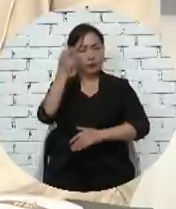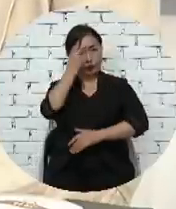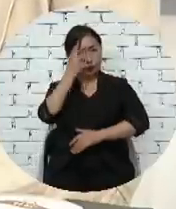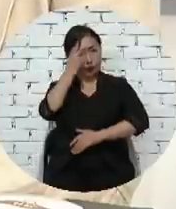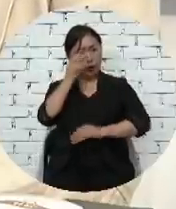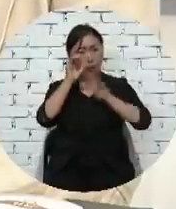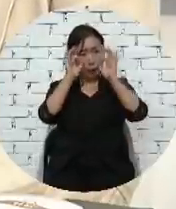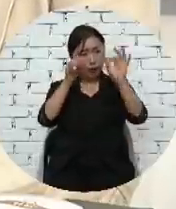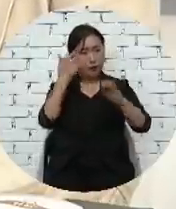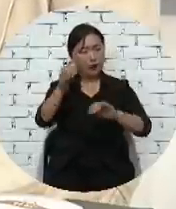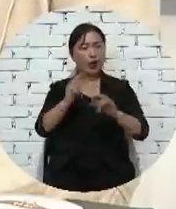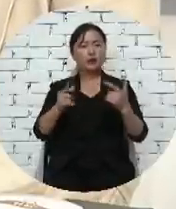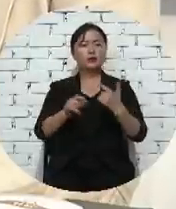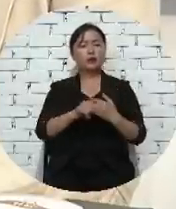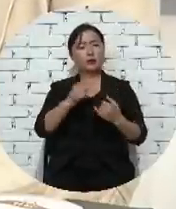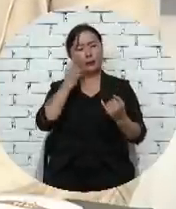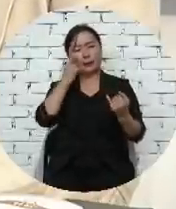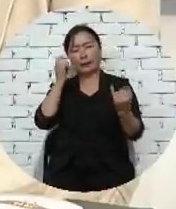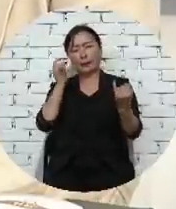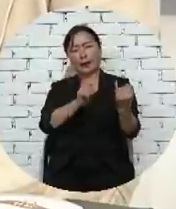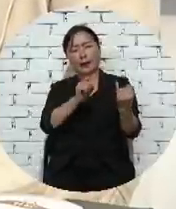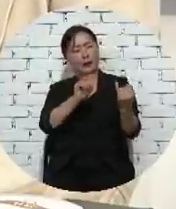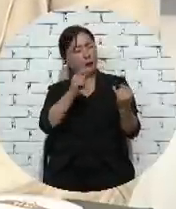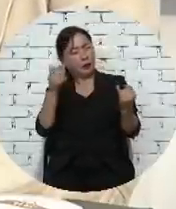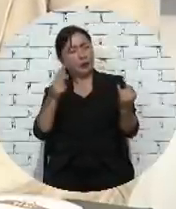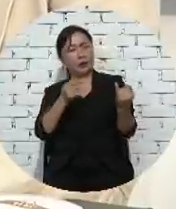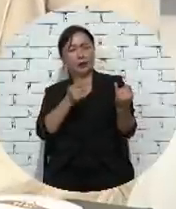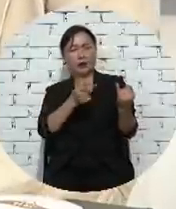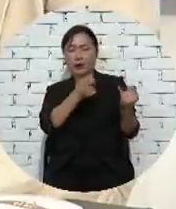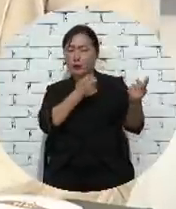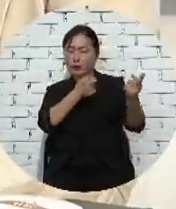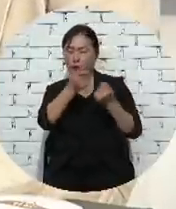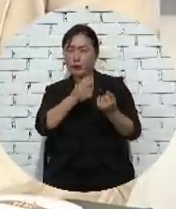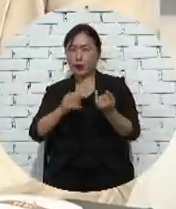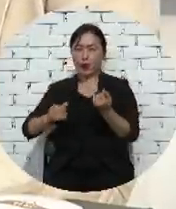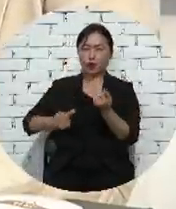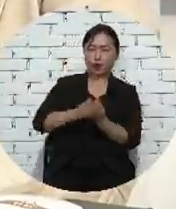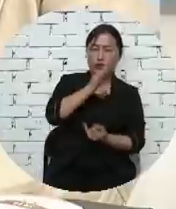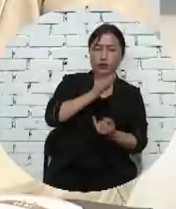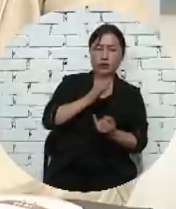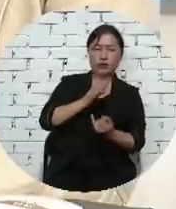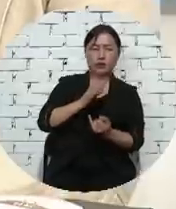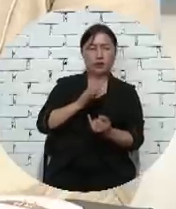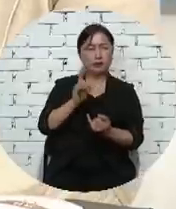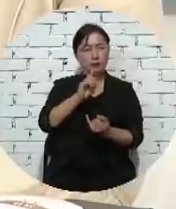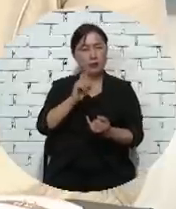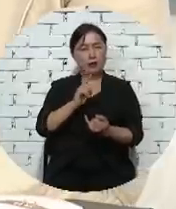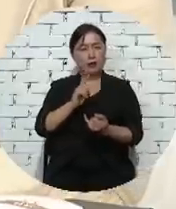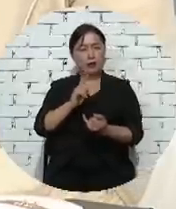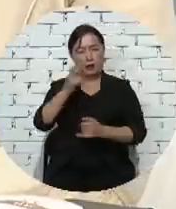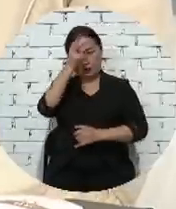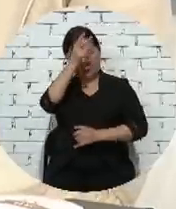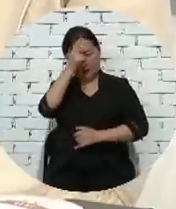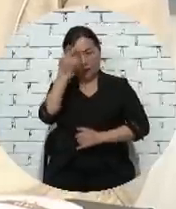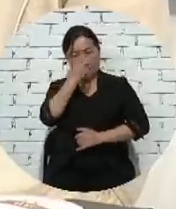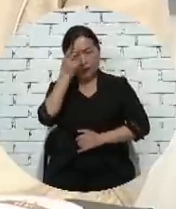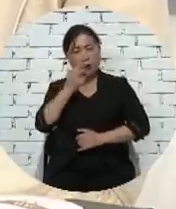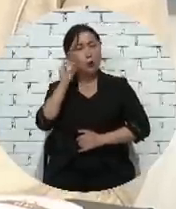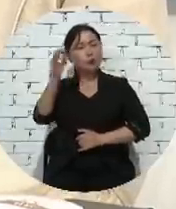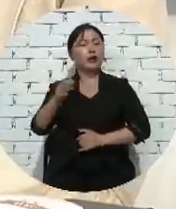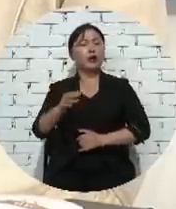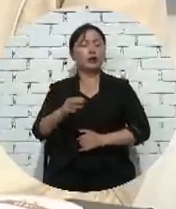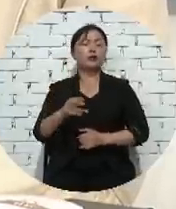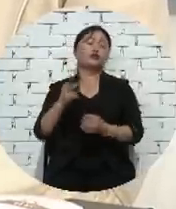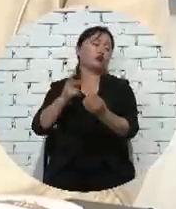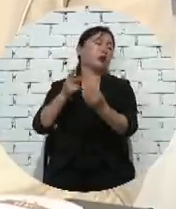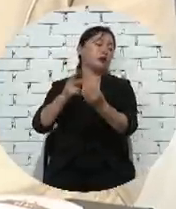보십니까? 아니면은 찍어내기 또는 이게 죽이기 뭐 이렇게 보십니까? 저는 뭐 후자로